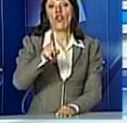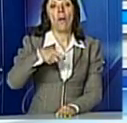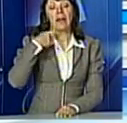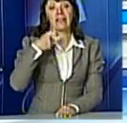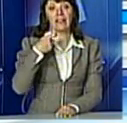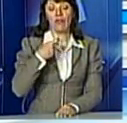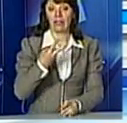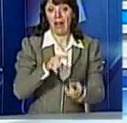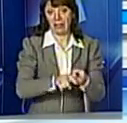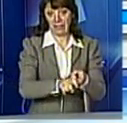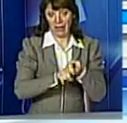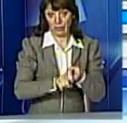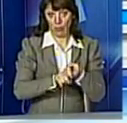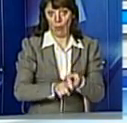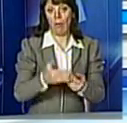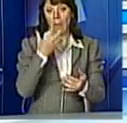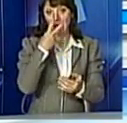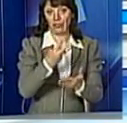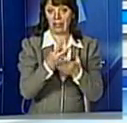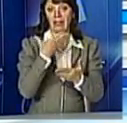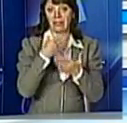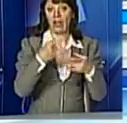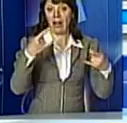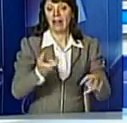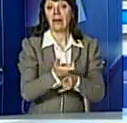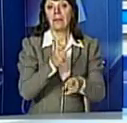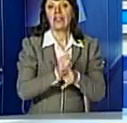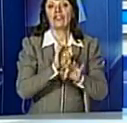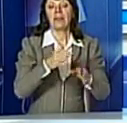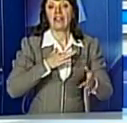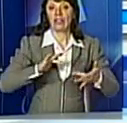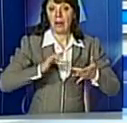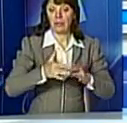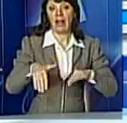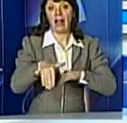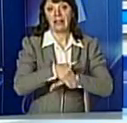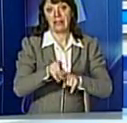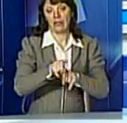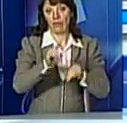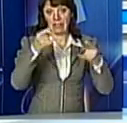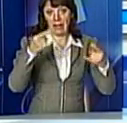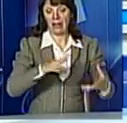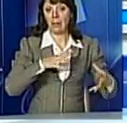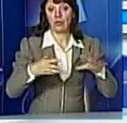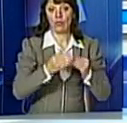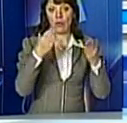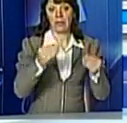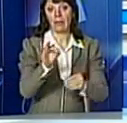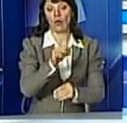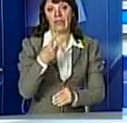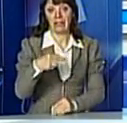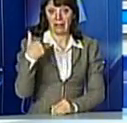2420927 - це номер телефону гарячої лінії новин більше інформації на інтернет-порталільviv.tv підсумуємо день о